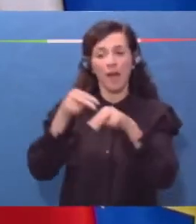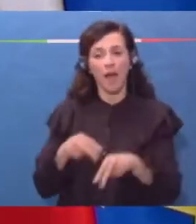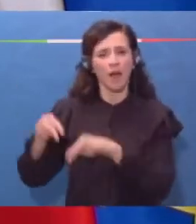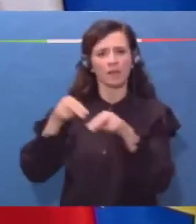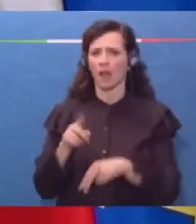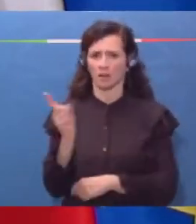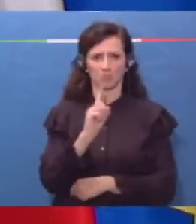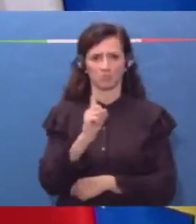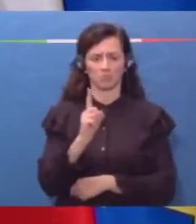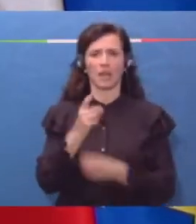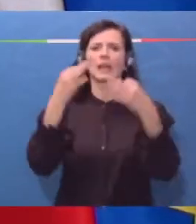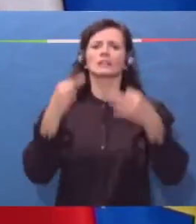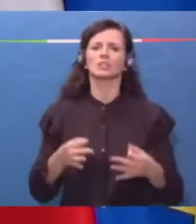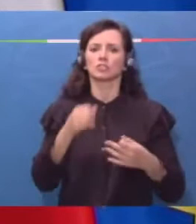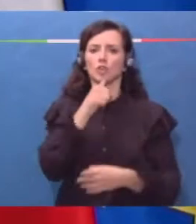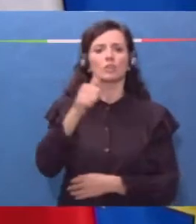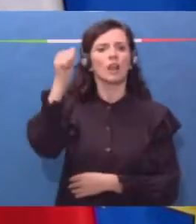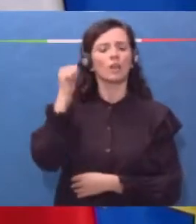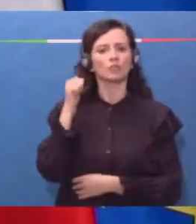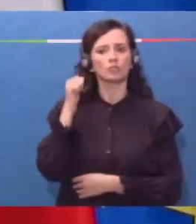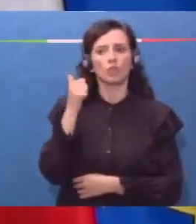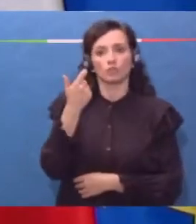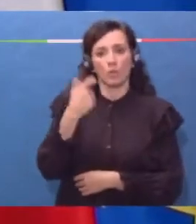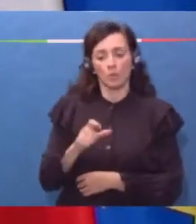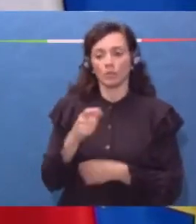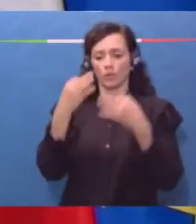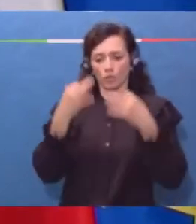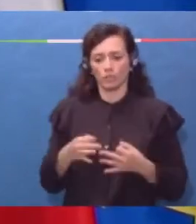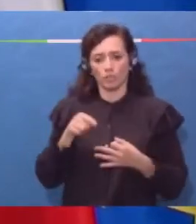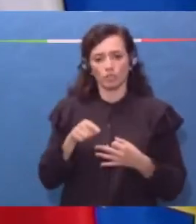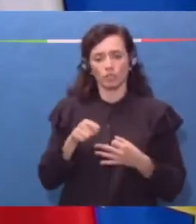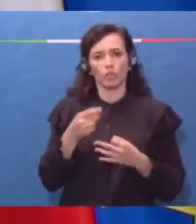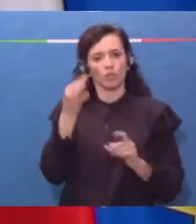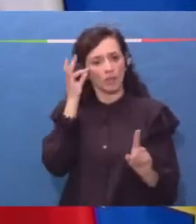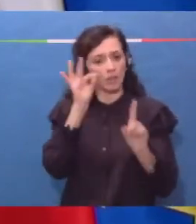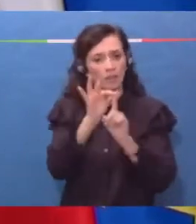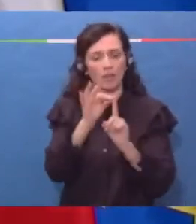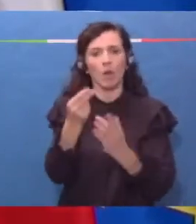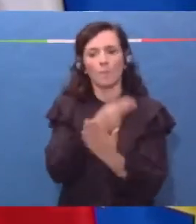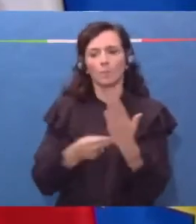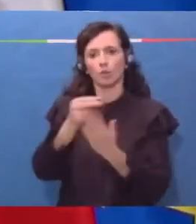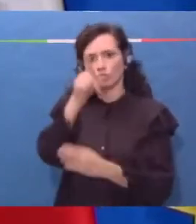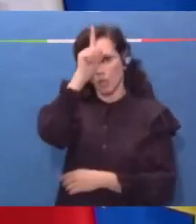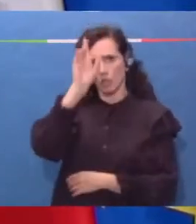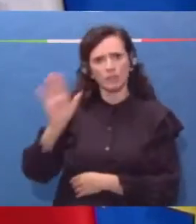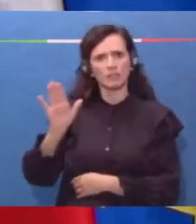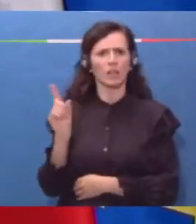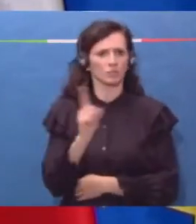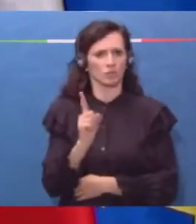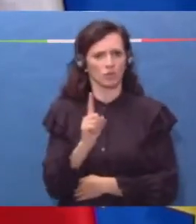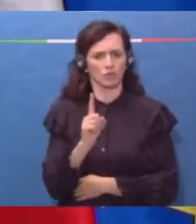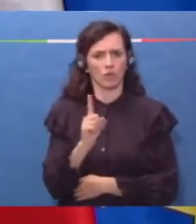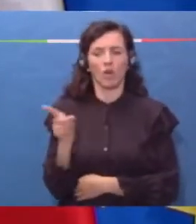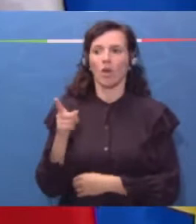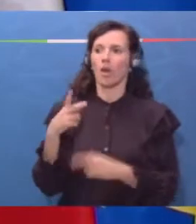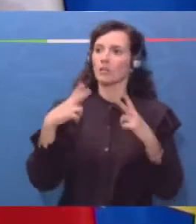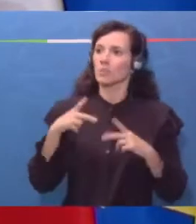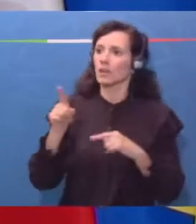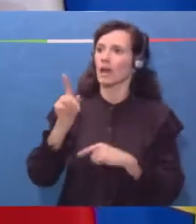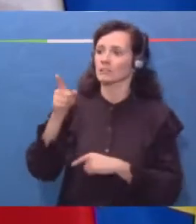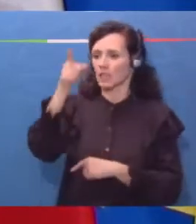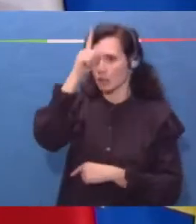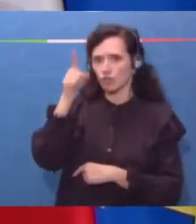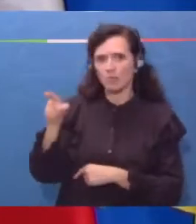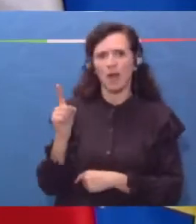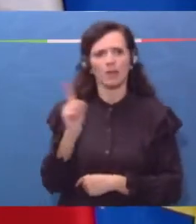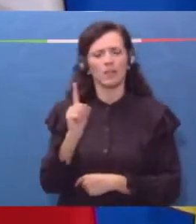che abbiamo preso l'anno scorso erano decisioni che non erano al centro del progetto tedesco, che non erano spiegate dalla Germania, ma quale dirigente